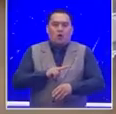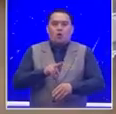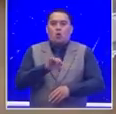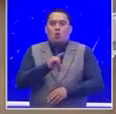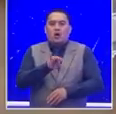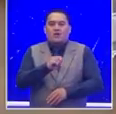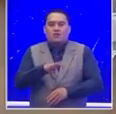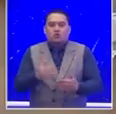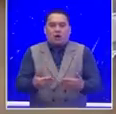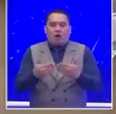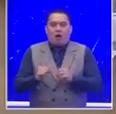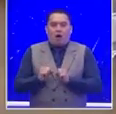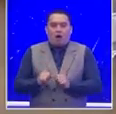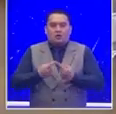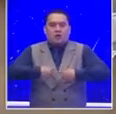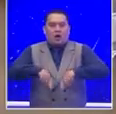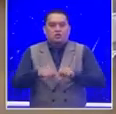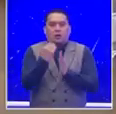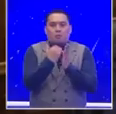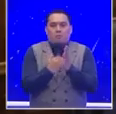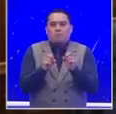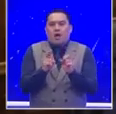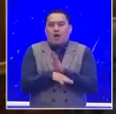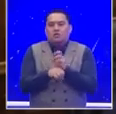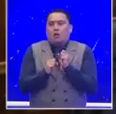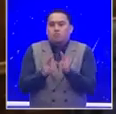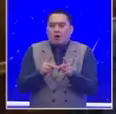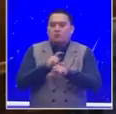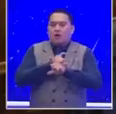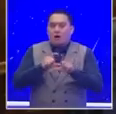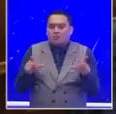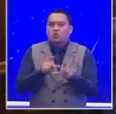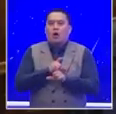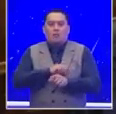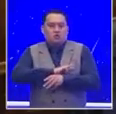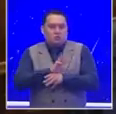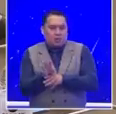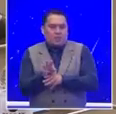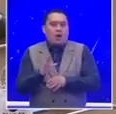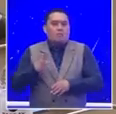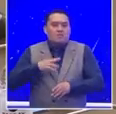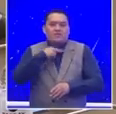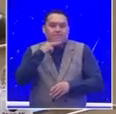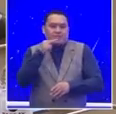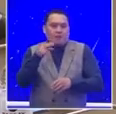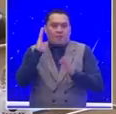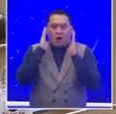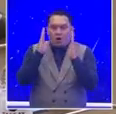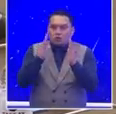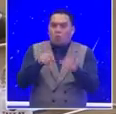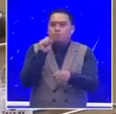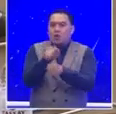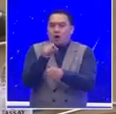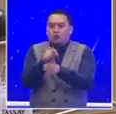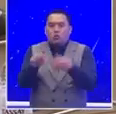коронавируса необходимо выработать отдельный алгоритм безопасности и работы на объектах жизнеобеспечения. Быть бдительными и детально подходить к